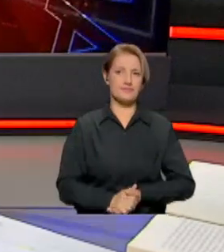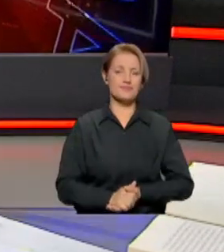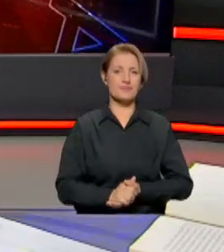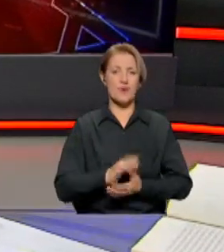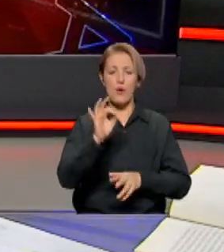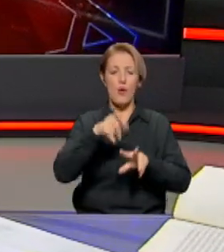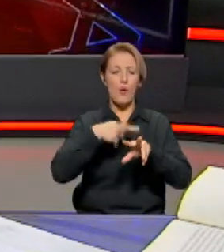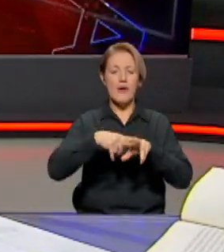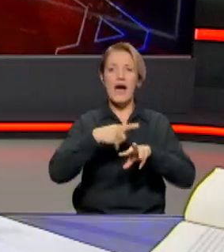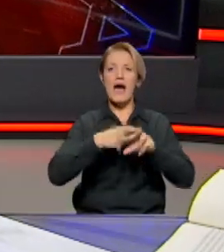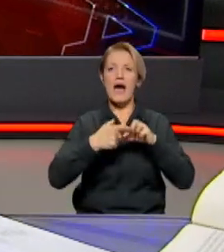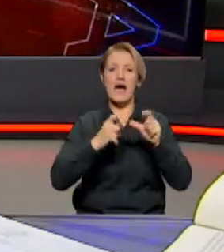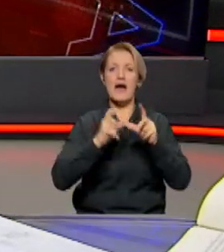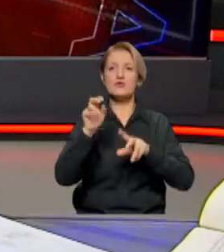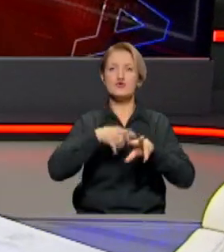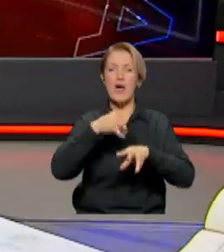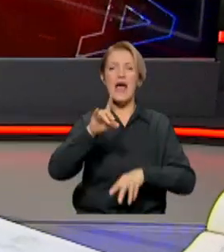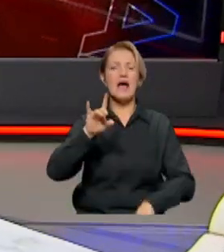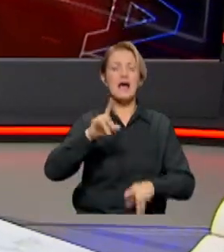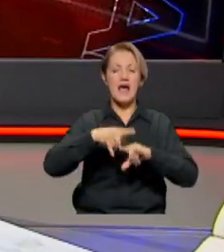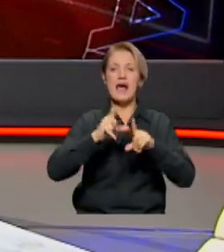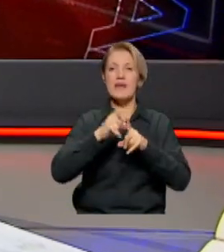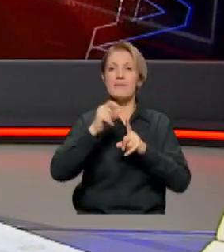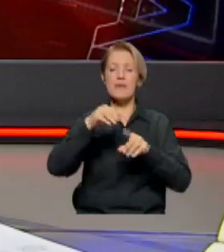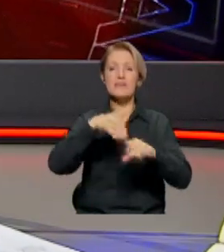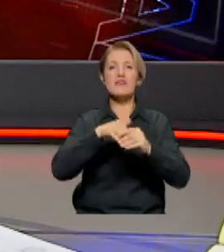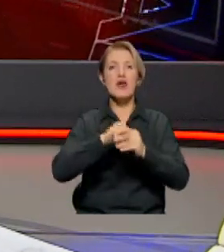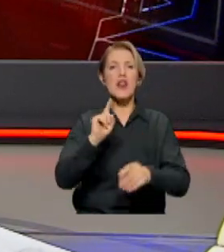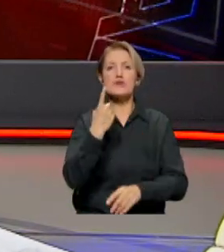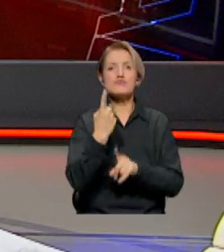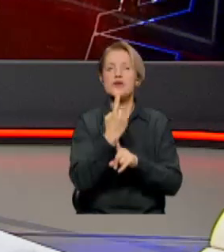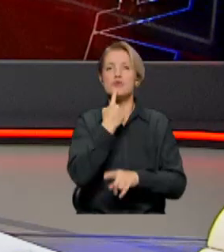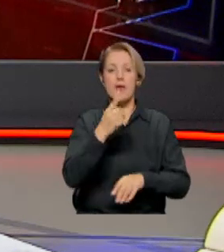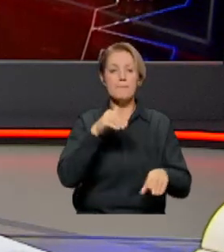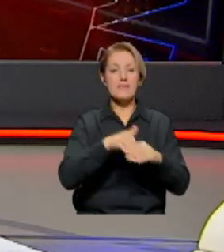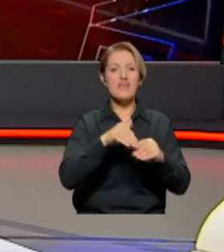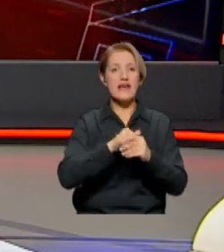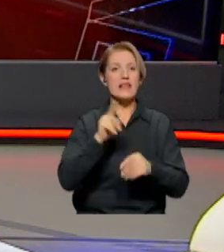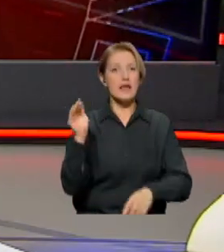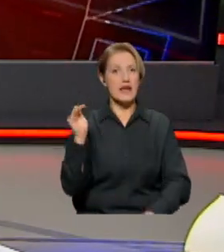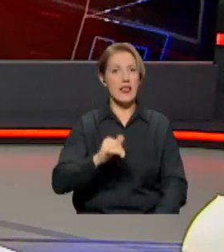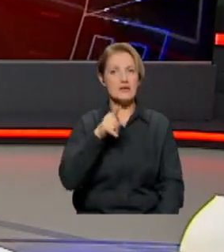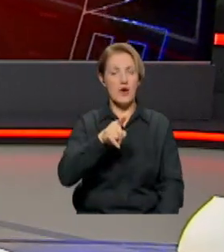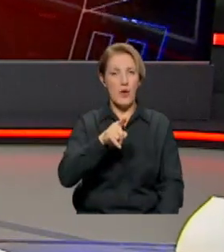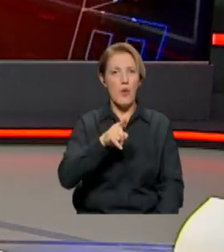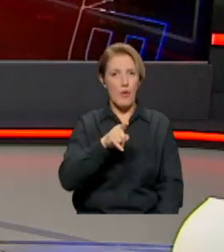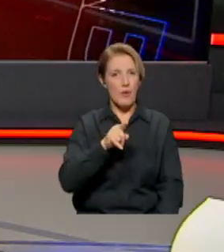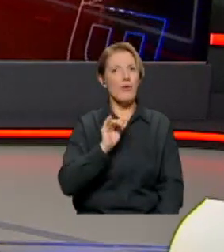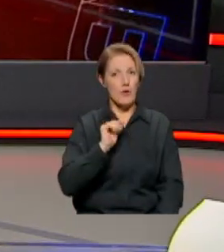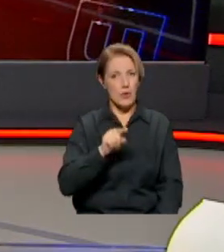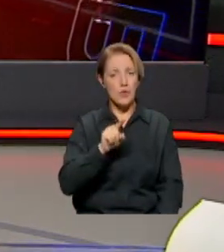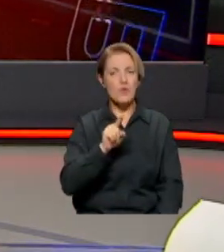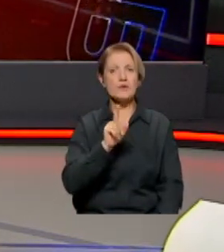oyersoy İstanbul milletvekili HDP'nin ilginç bir şey söylüyor eğer milletvekillerinden gelirse o bahsi geçen